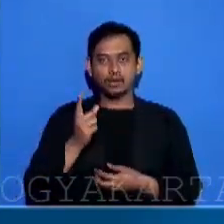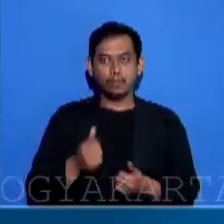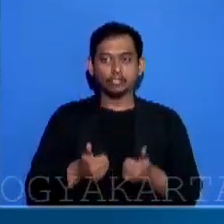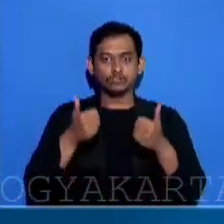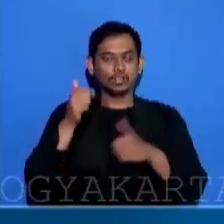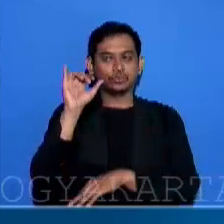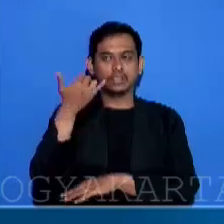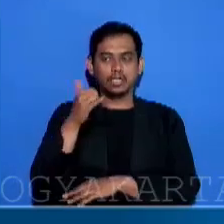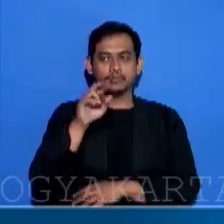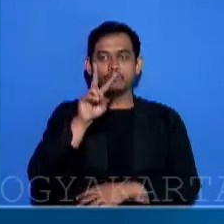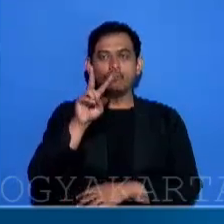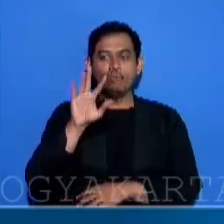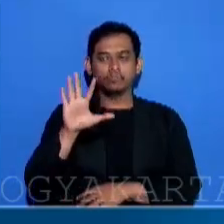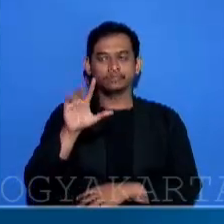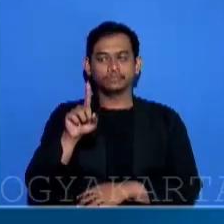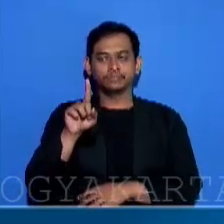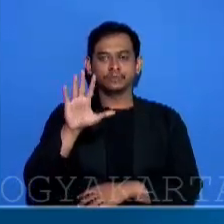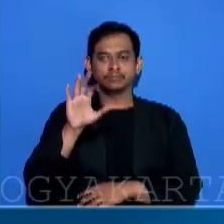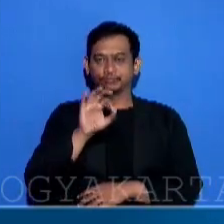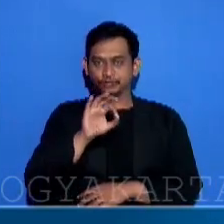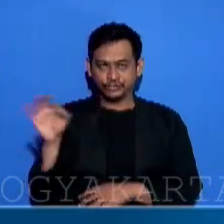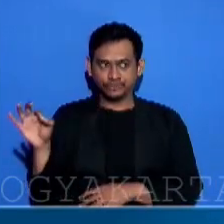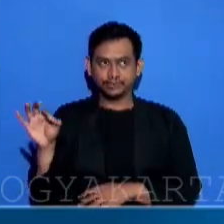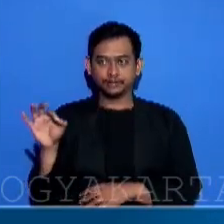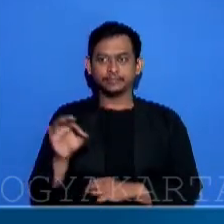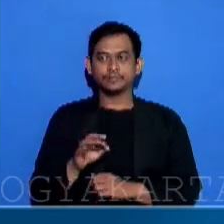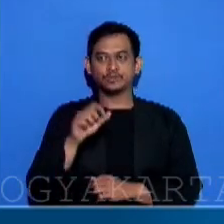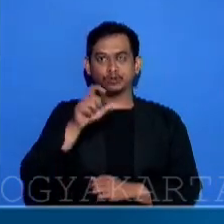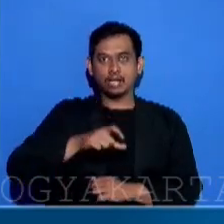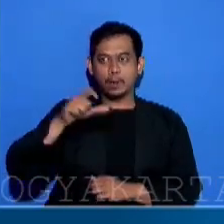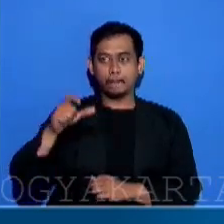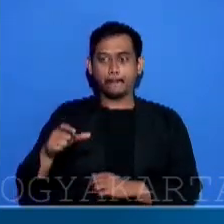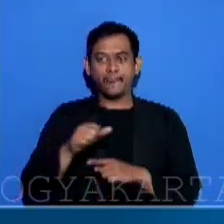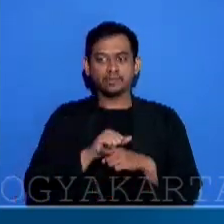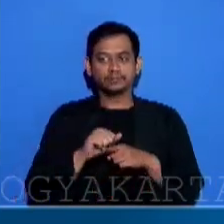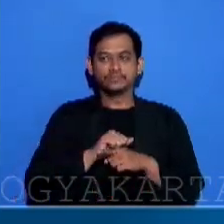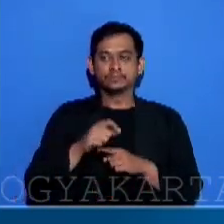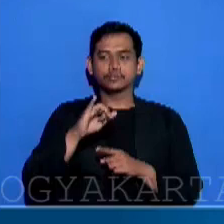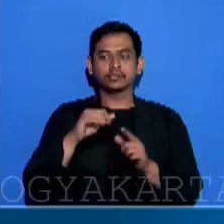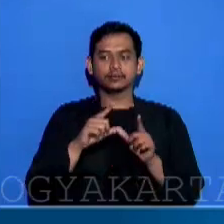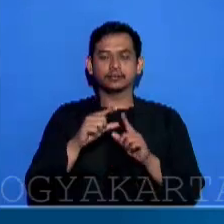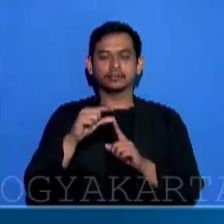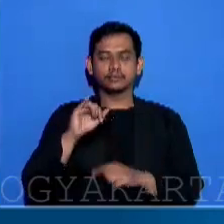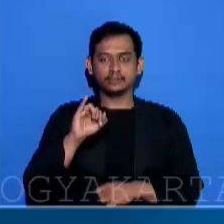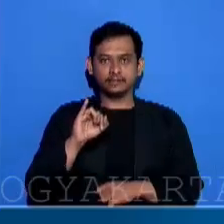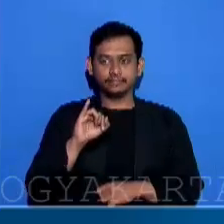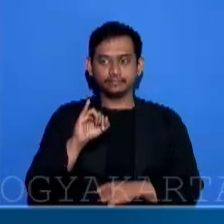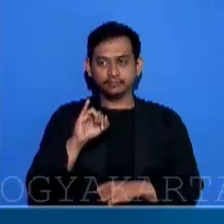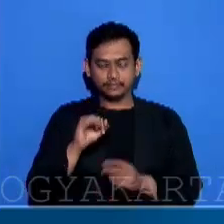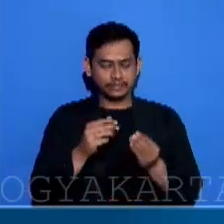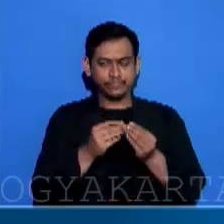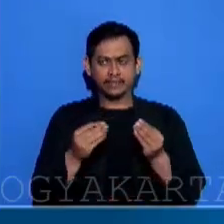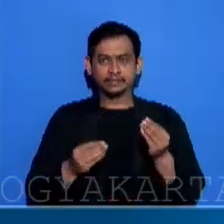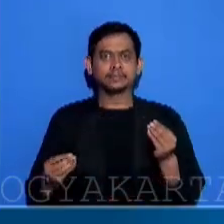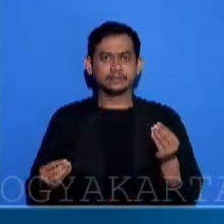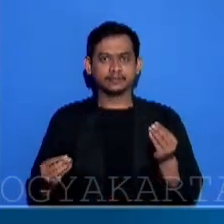dari 150 lebih pelaku usaha mandiri binaan IWAPI Bantul serta perwakilan IWAPI dari kabupaten dan kota